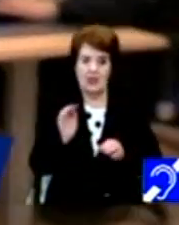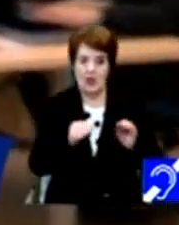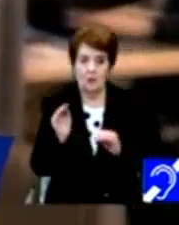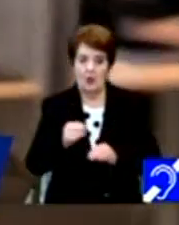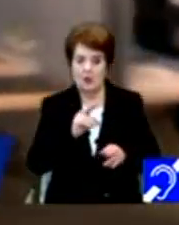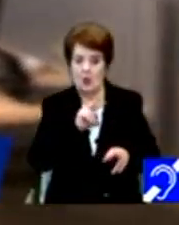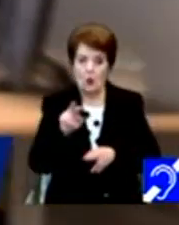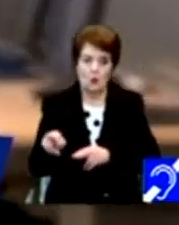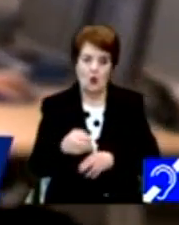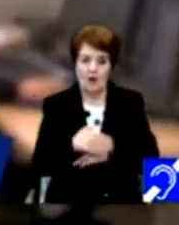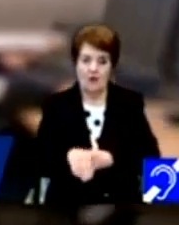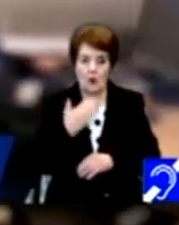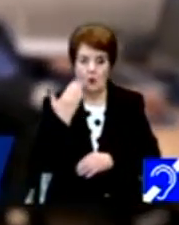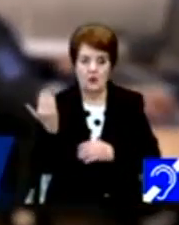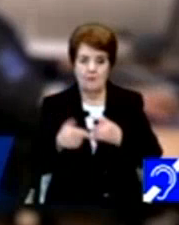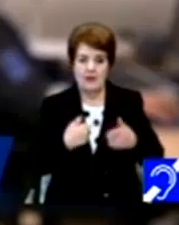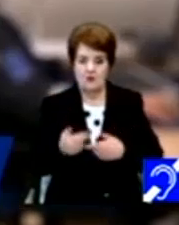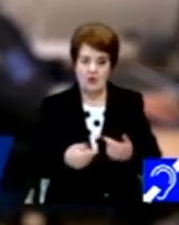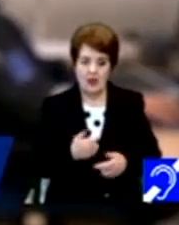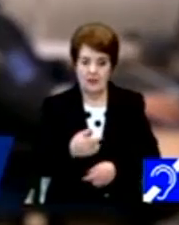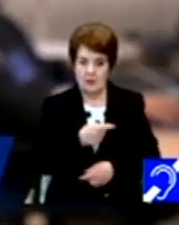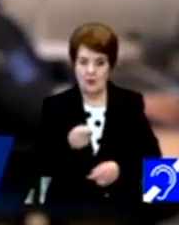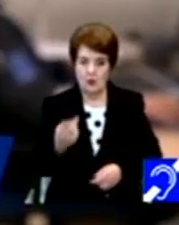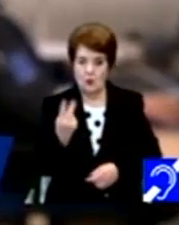de control vamal de ultime generație, în perioada